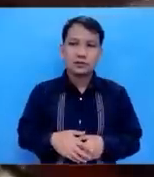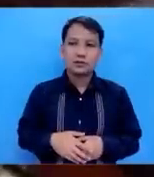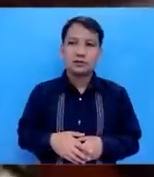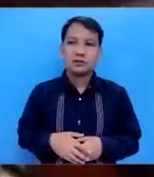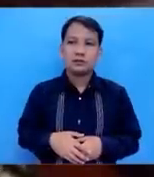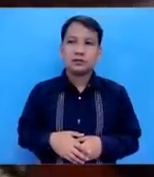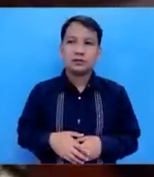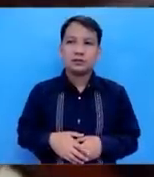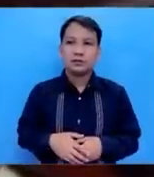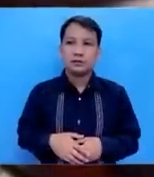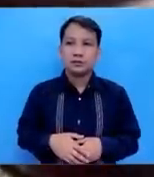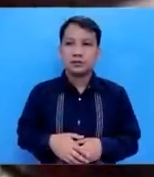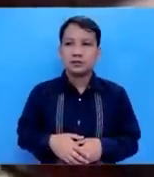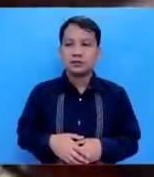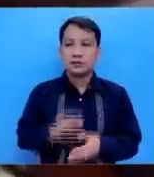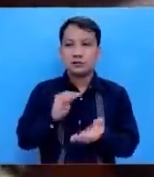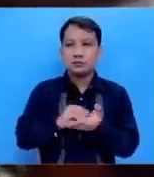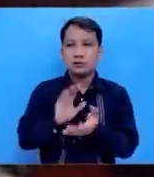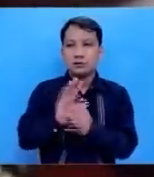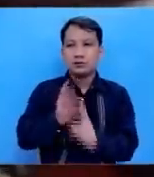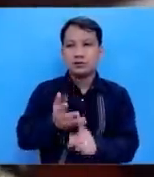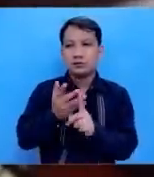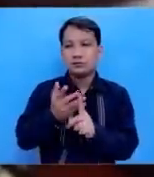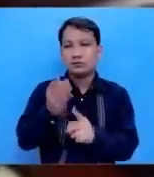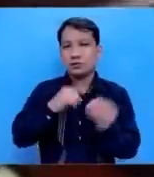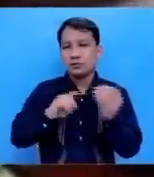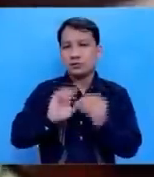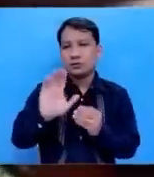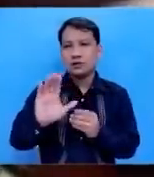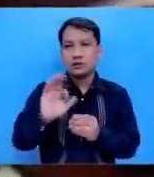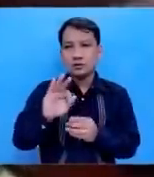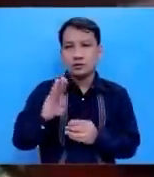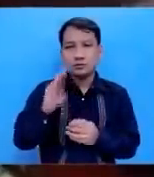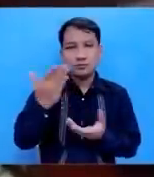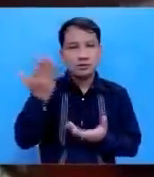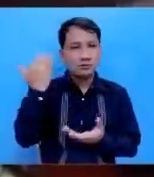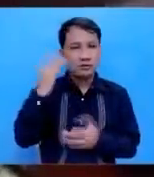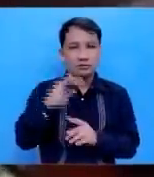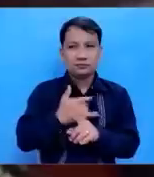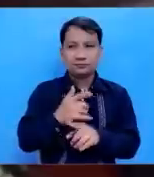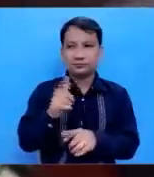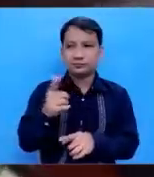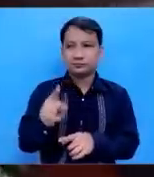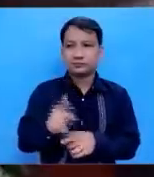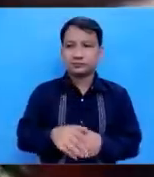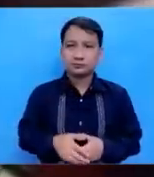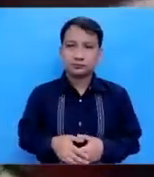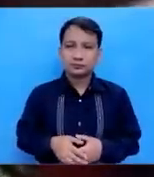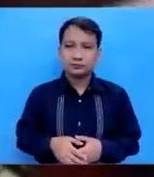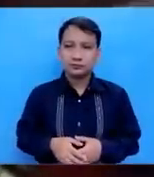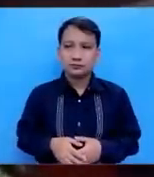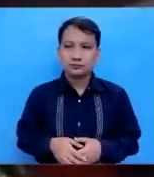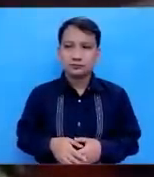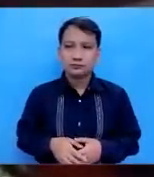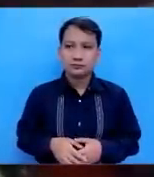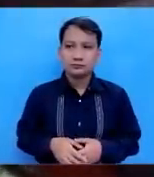At sumasagot din sa fans at bashers sa huli niyang Facebook Live noong June 21. Tapos click niyo